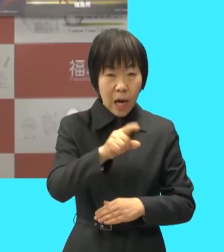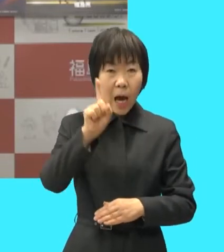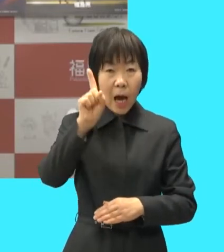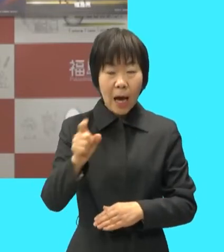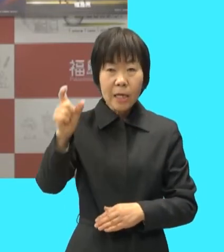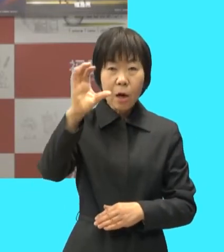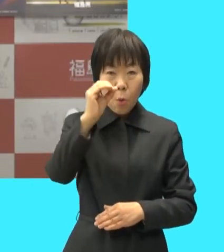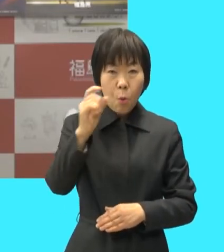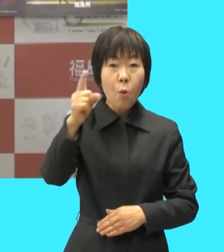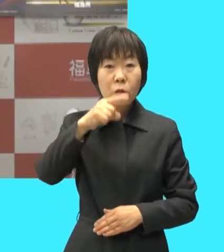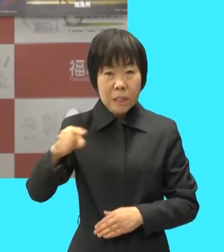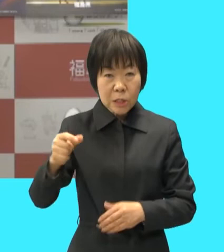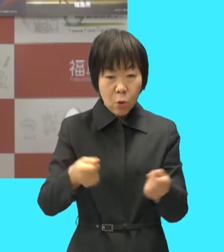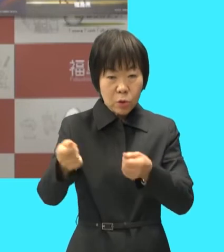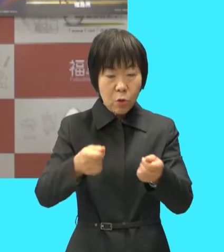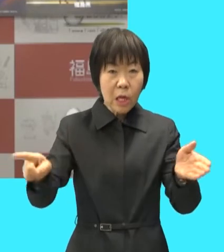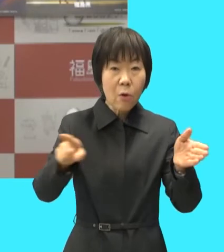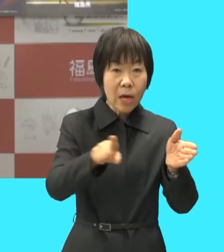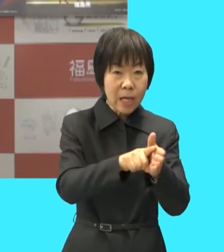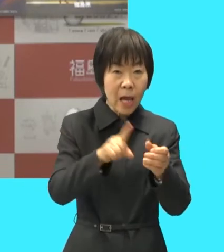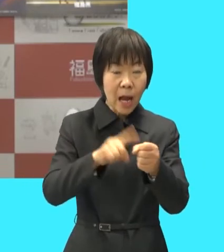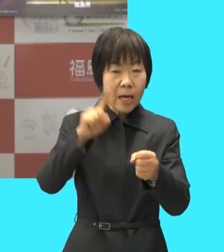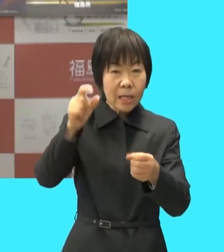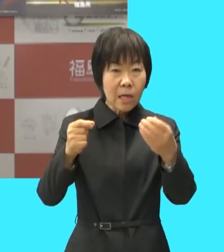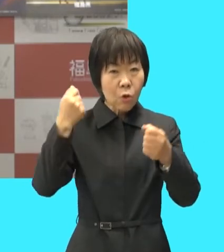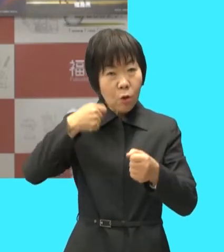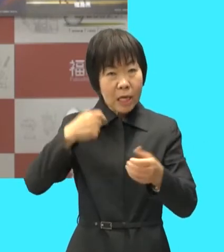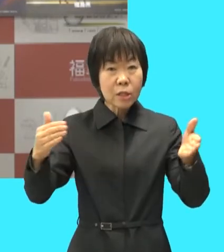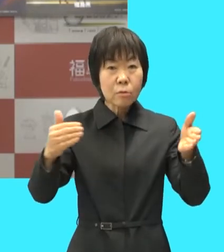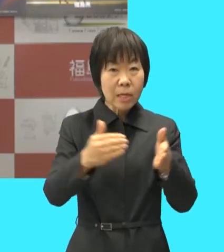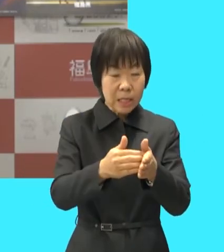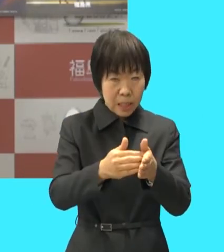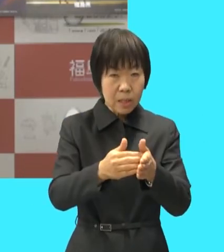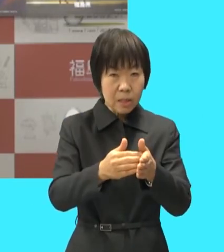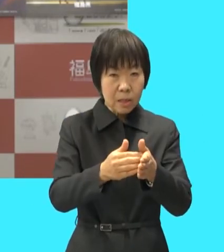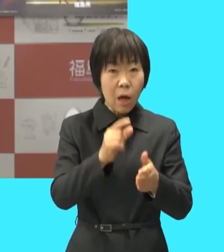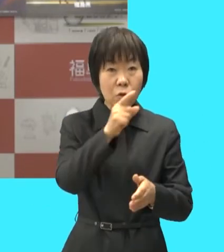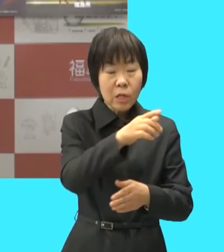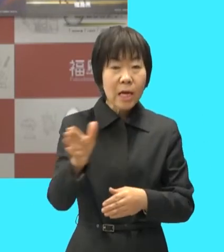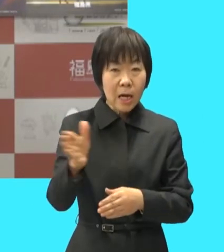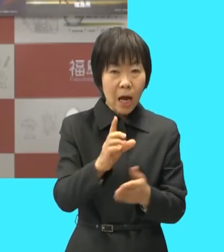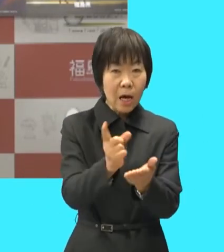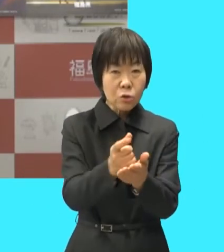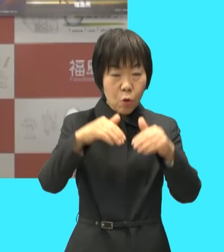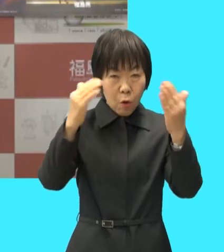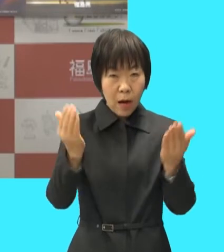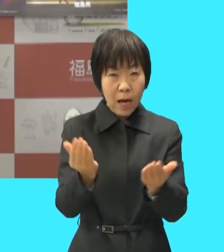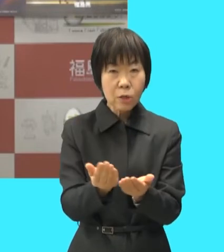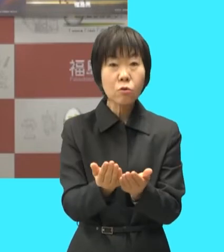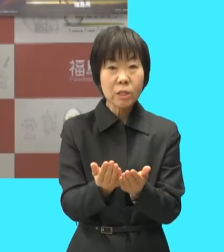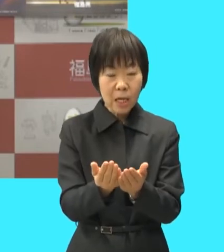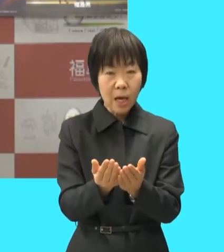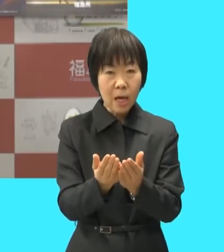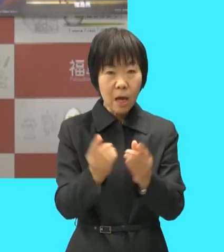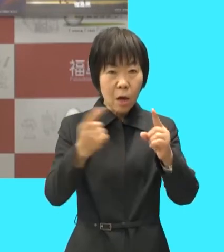IOC の調整を経て、来年の夏ごろまでに組織委員会からルート概要として公表され